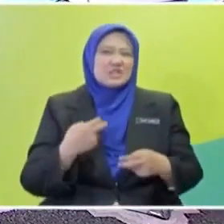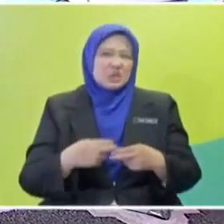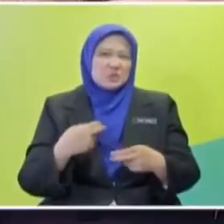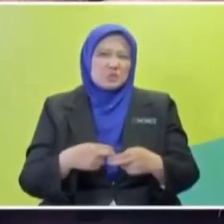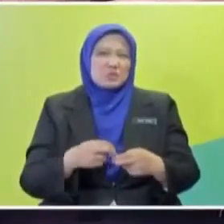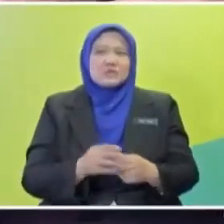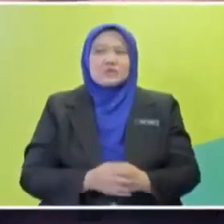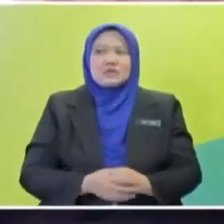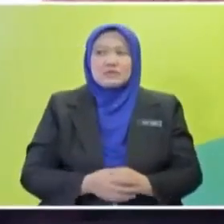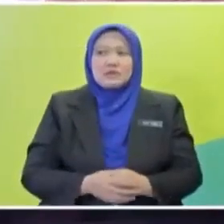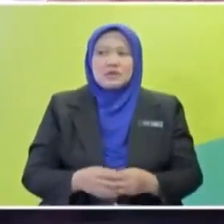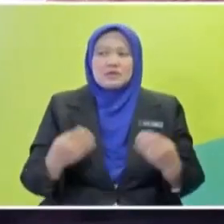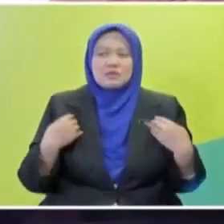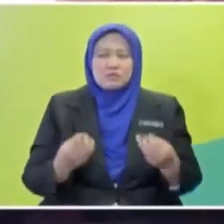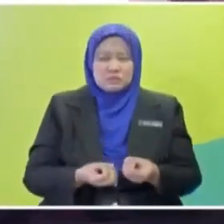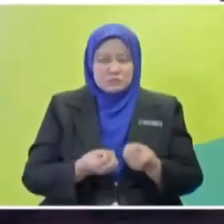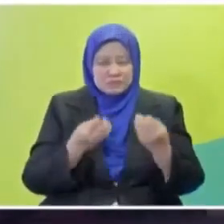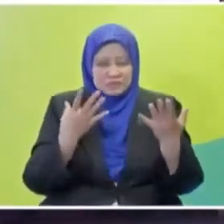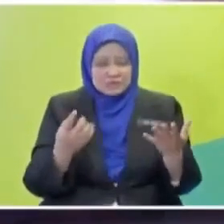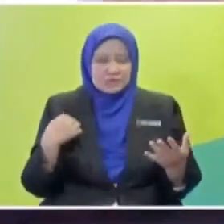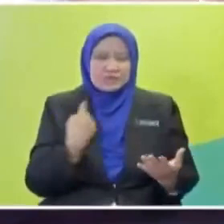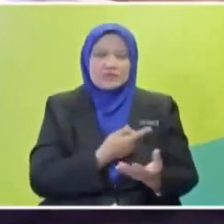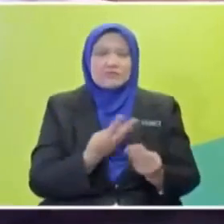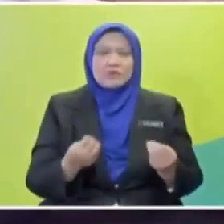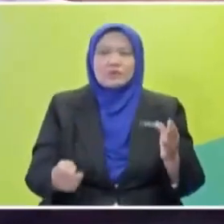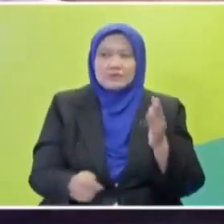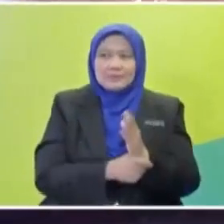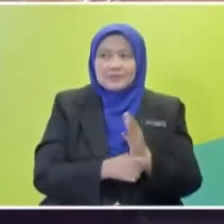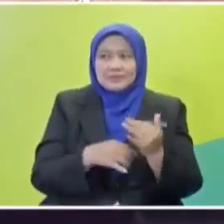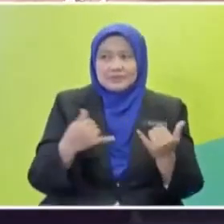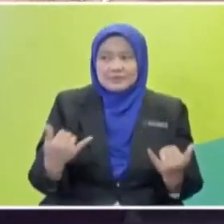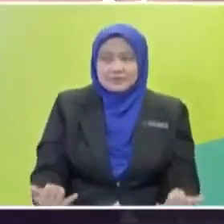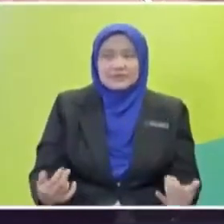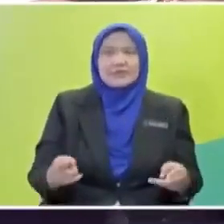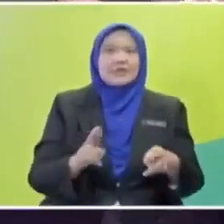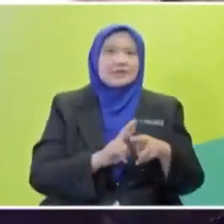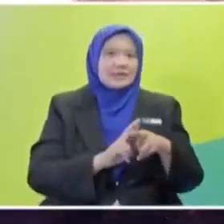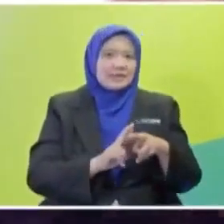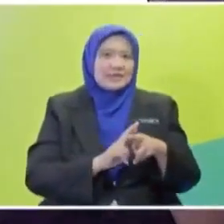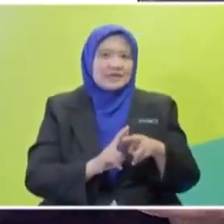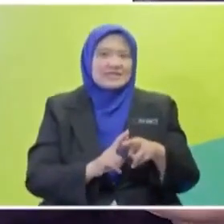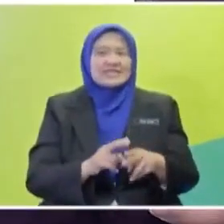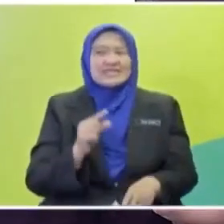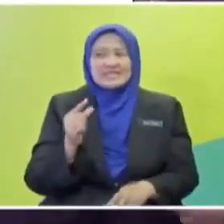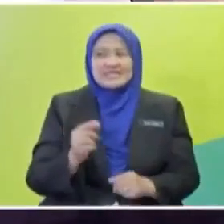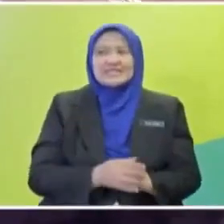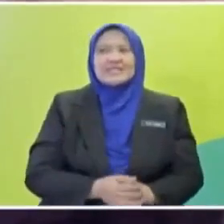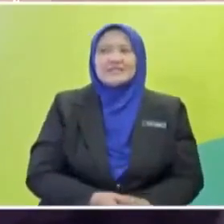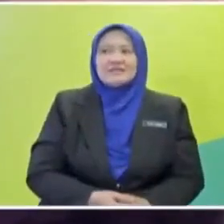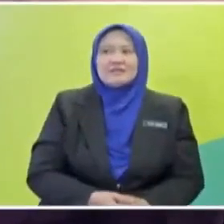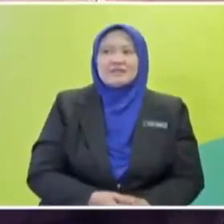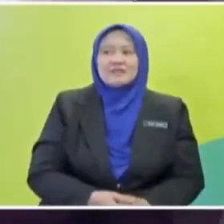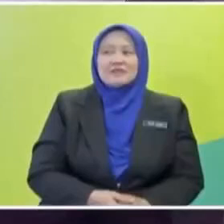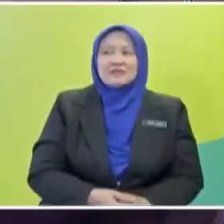Jadi terlalu banyak elemen dekat situ yang kita kena tambah. Jadi betul, saya ringkaskan. Kaki ni pun nampak bentuknya agak kompleks. Ya, betul. Okay, jadi